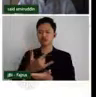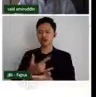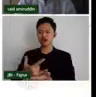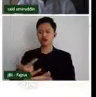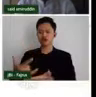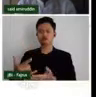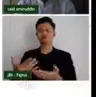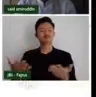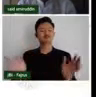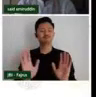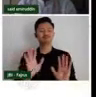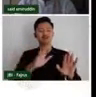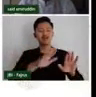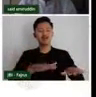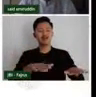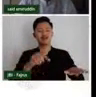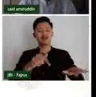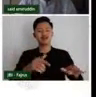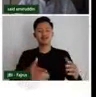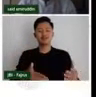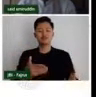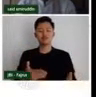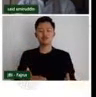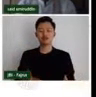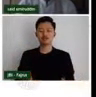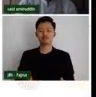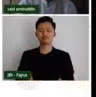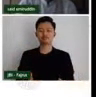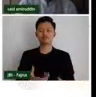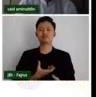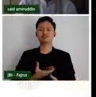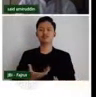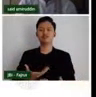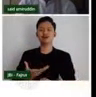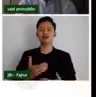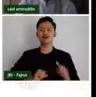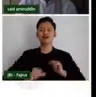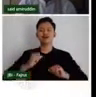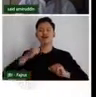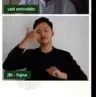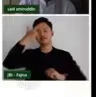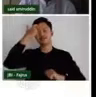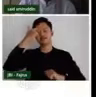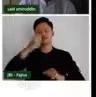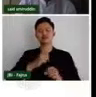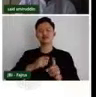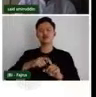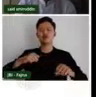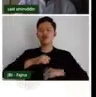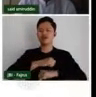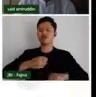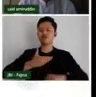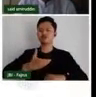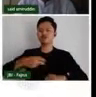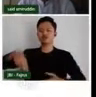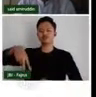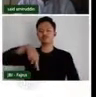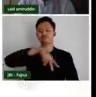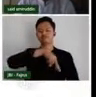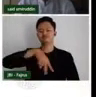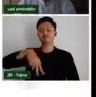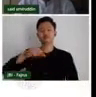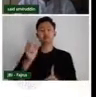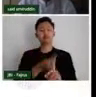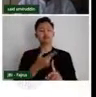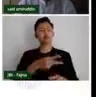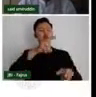yang mungkin senang gaya belajarnya kinestetik, mereka itu suka berjalan ke sana kemari, kita paksakan untuk duduk di